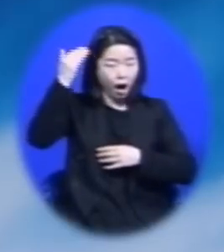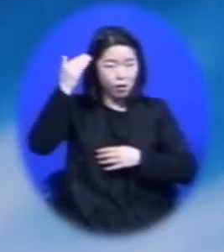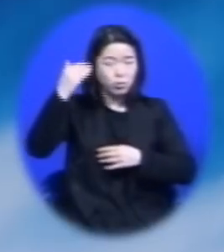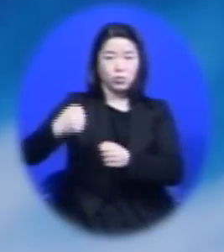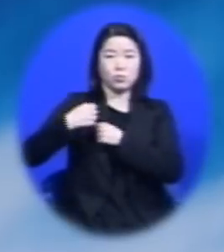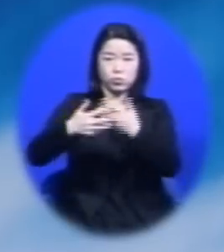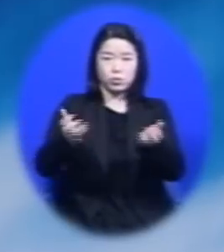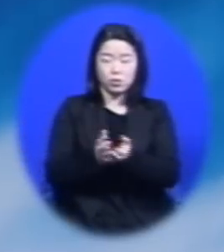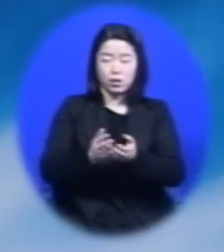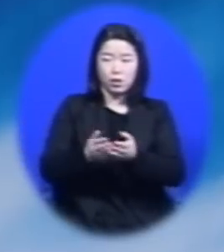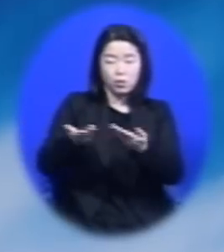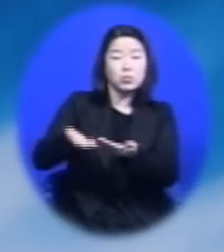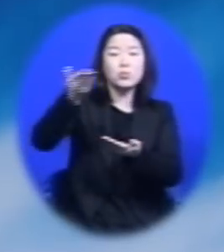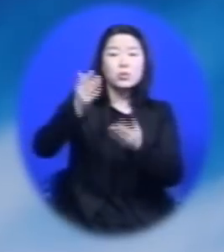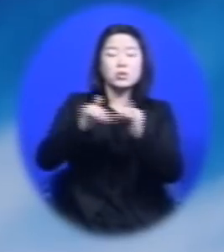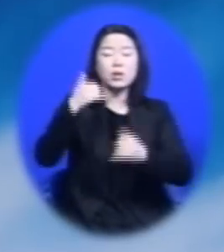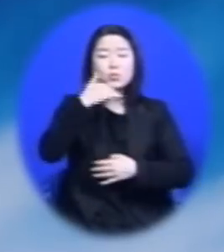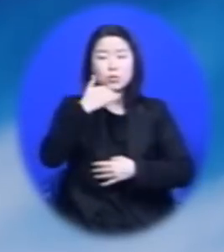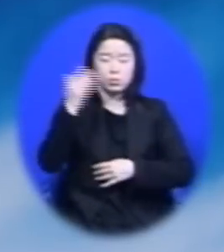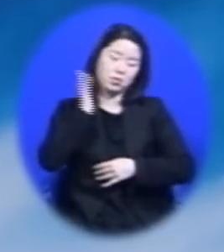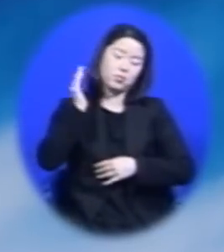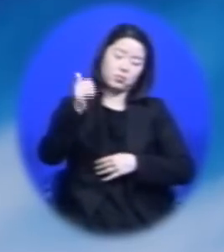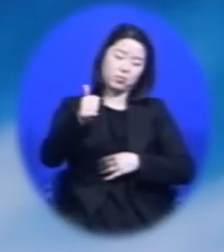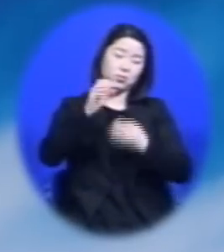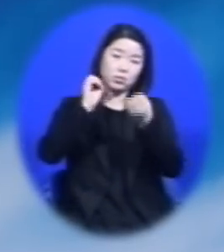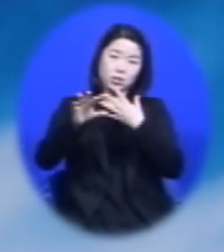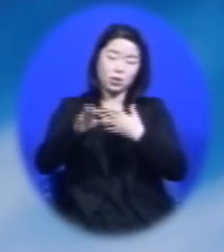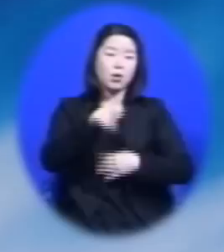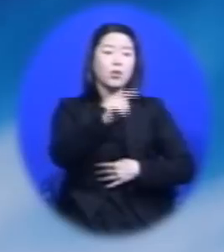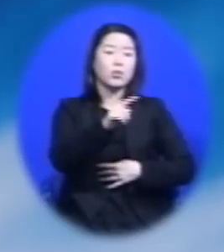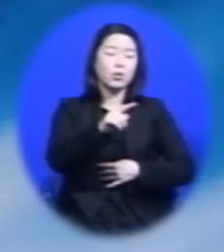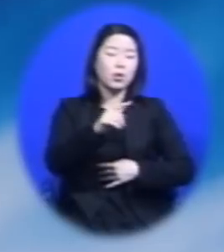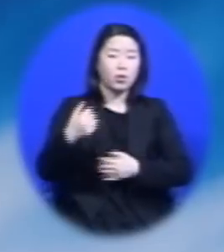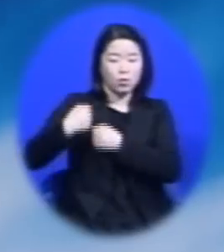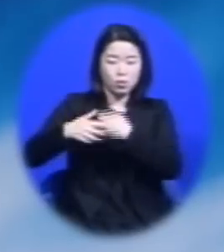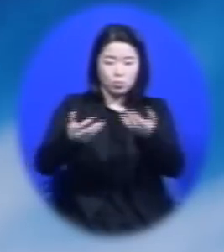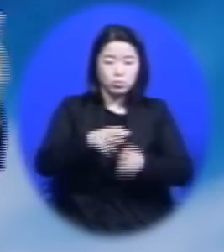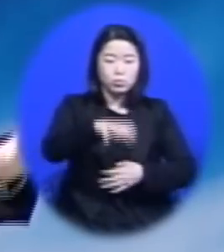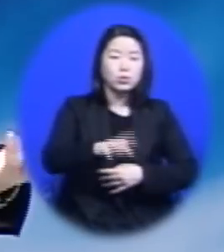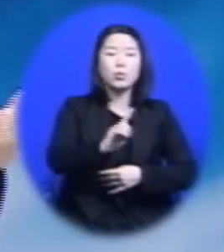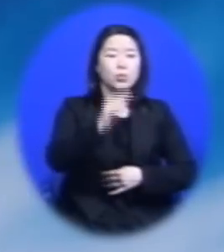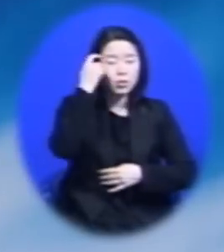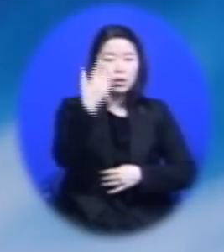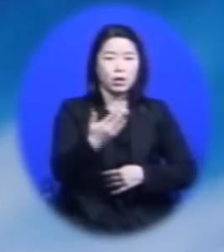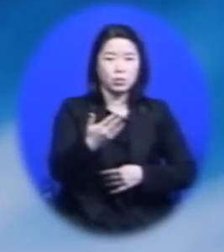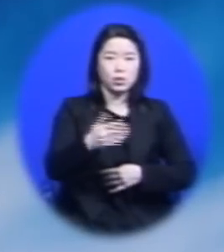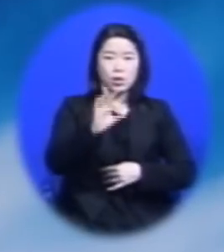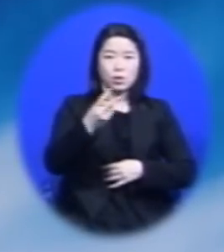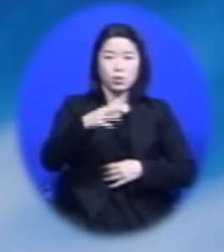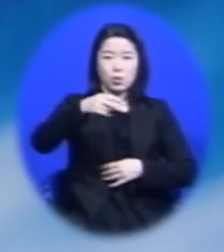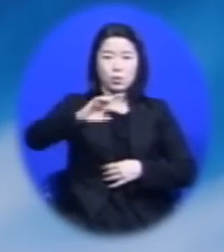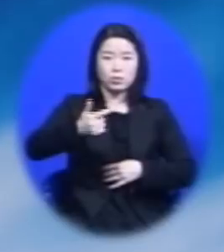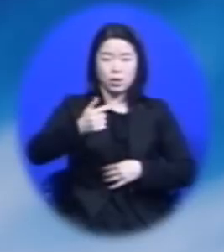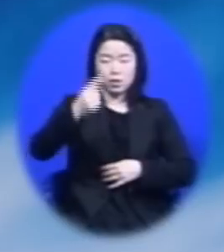직속 상관이 누구야 대통령입니다 너 부대 위치가 어디야 용산에 있는 국방부 이렇게 나오면